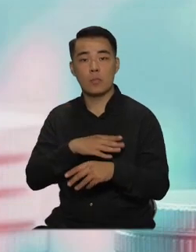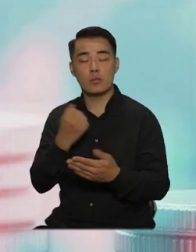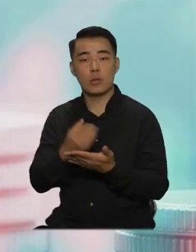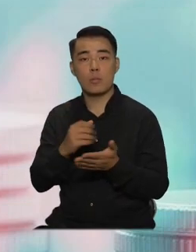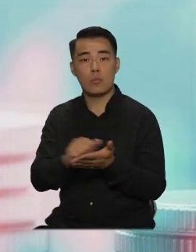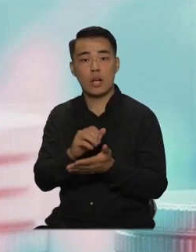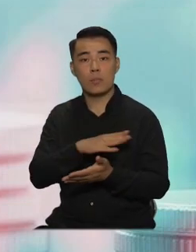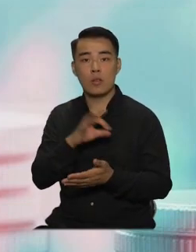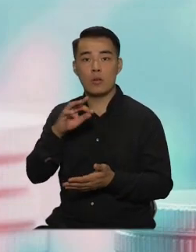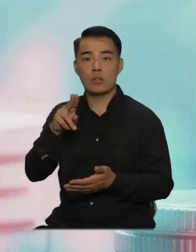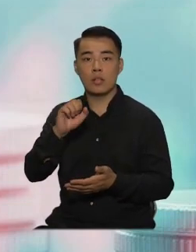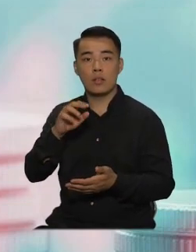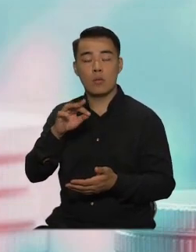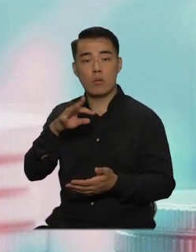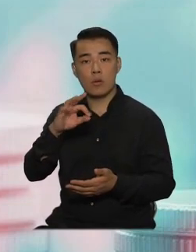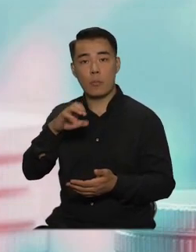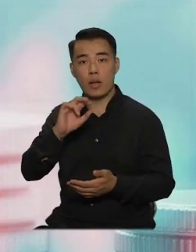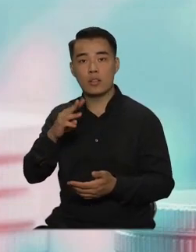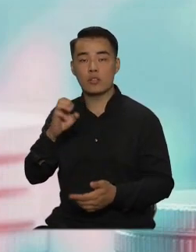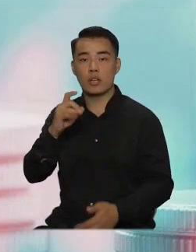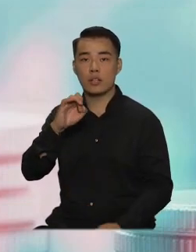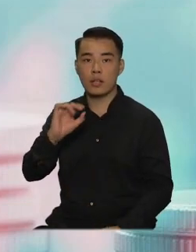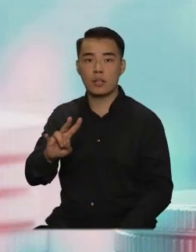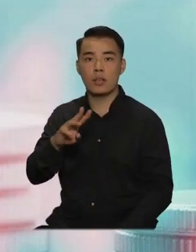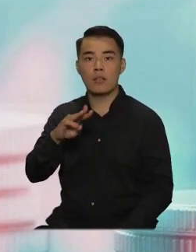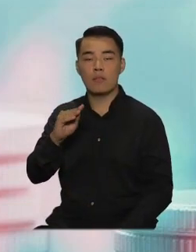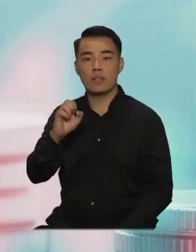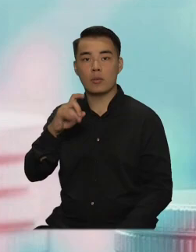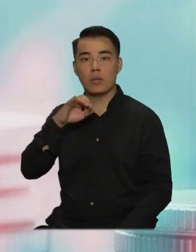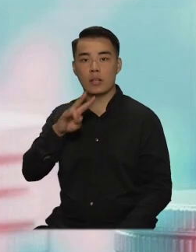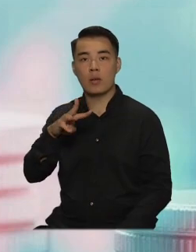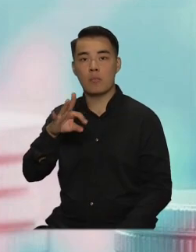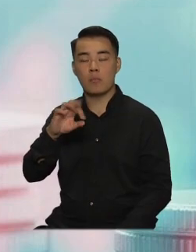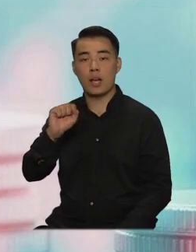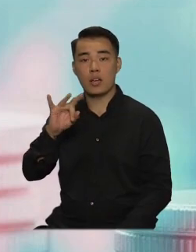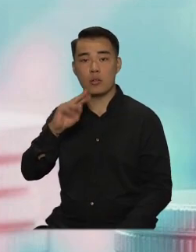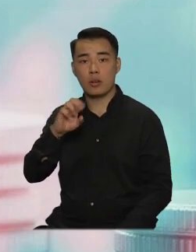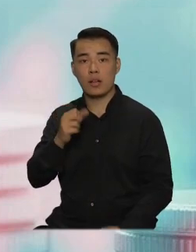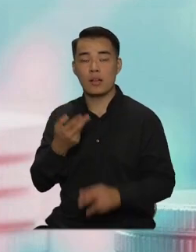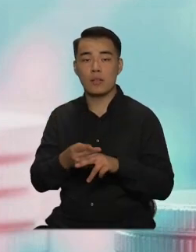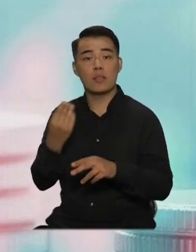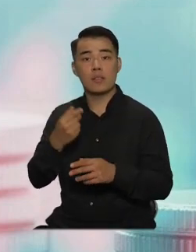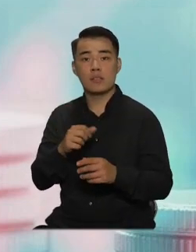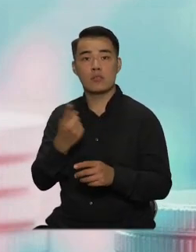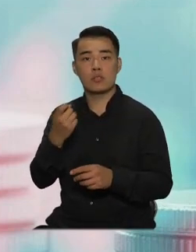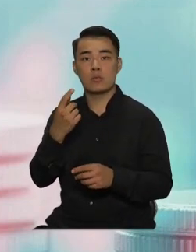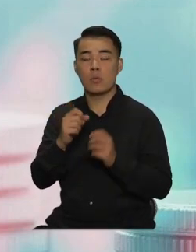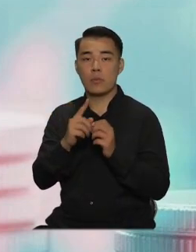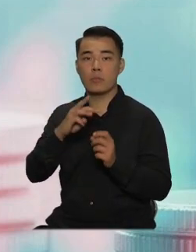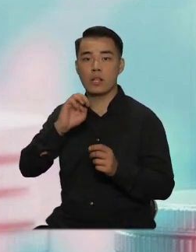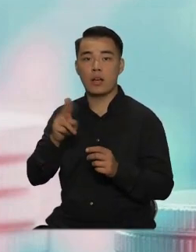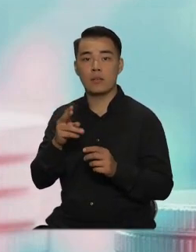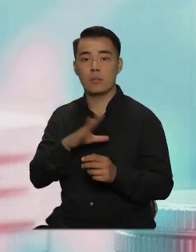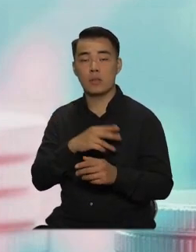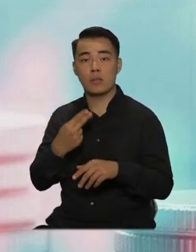Одан кейін Оман, Шарджа әмірлігі, Панама, Филиппин, Марокко, Қатар елдерінің құнды қағаздарына 111 миллиард теңге салған.